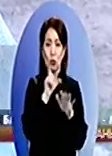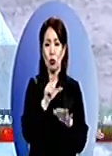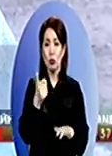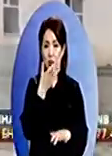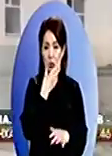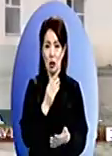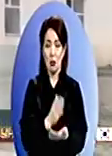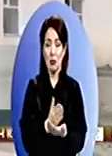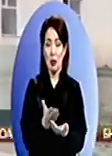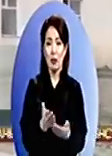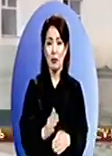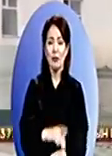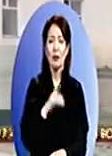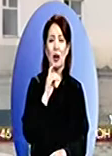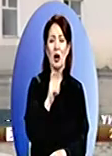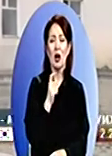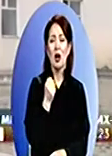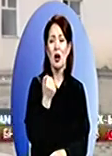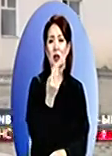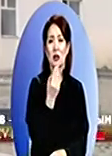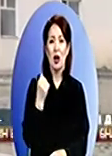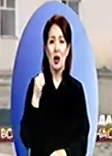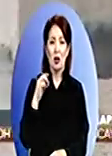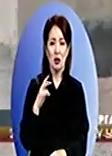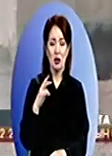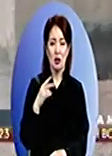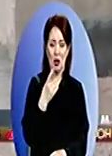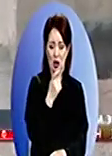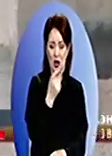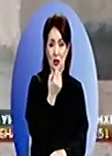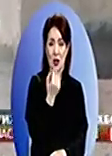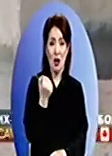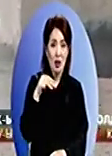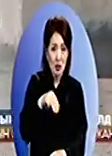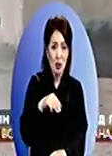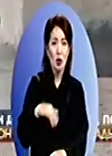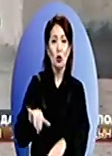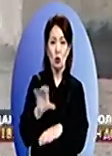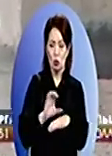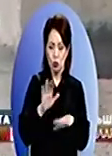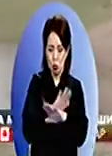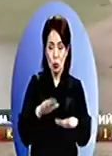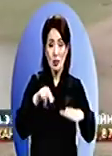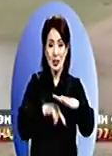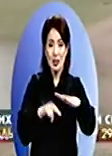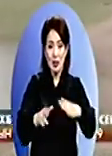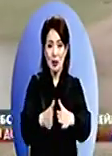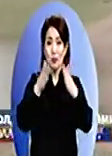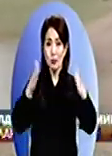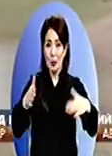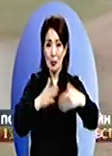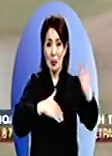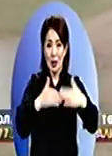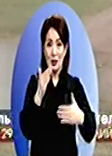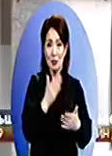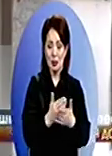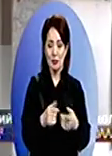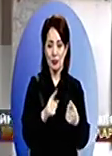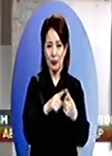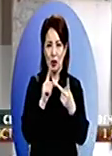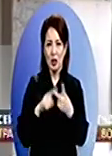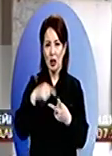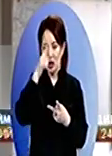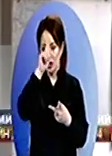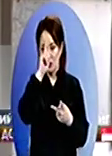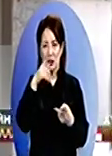байдаг. Хашаат суманд ТИК олон улсын байгууллагын тусламжтайгаар хүүхдийн цэцэрлэгийн өргөтгөлийг шинээр барьсан, эмнэлгийн бохирын